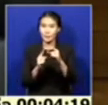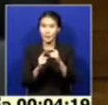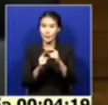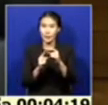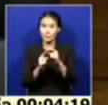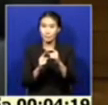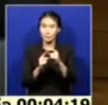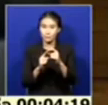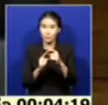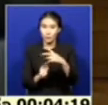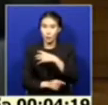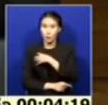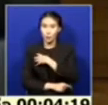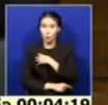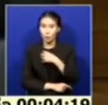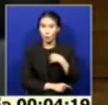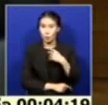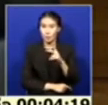ขอบพระคุณครับ